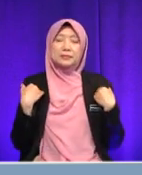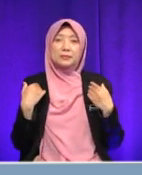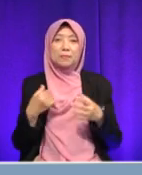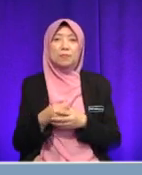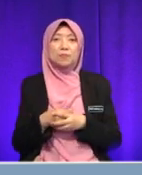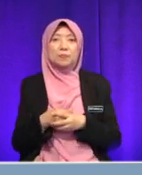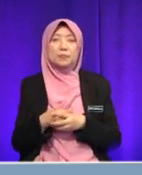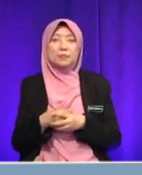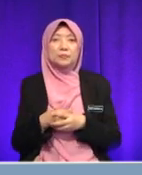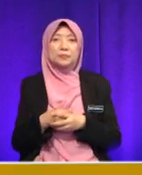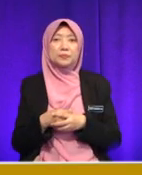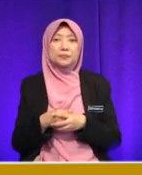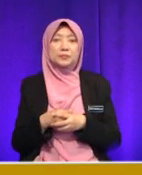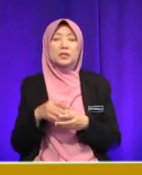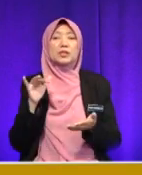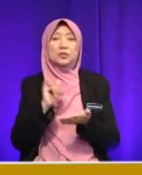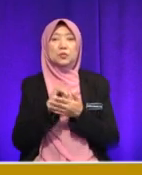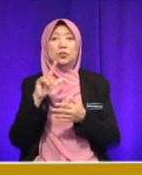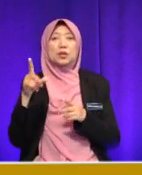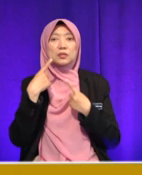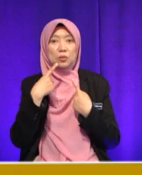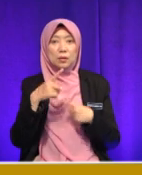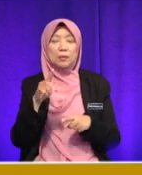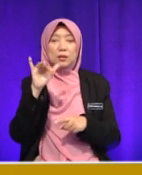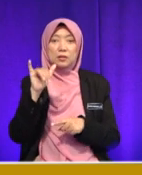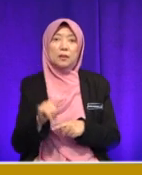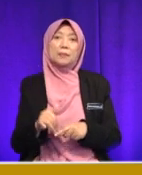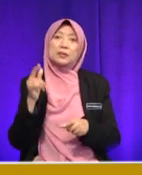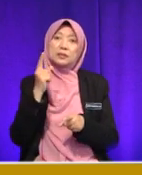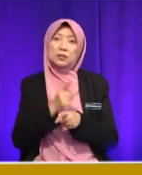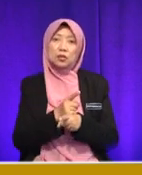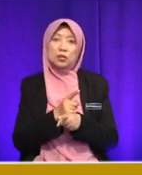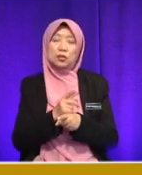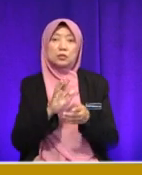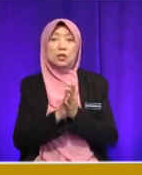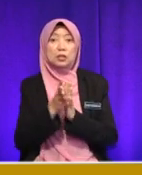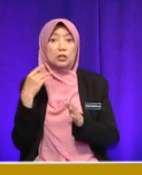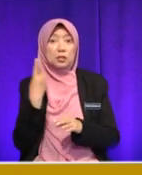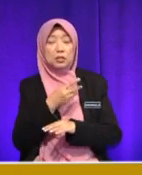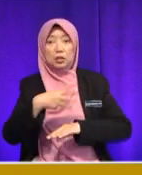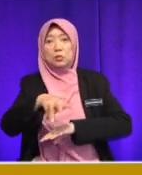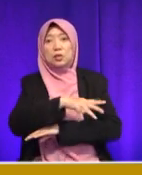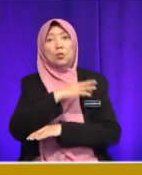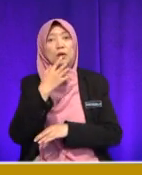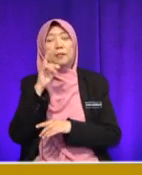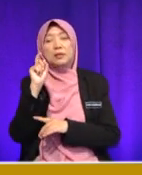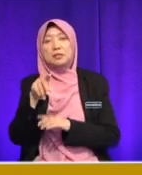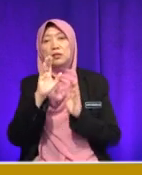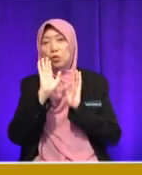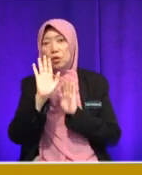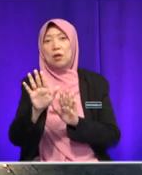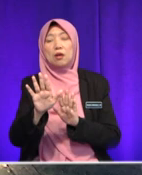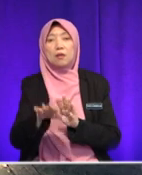Ifti ada tolak. Jadi itu adalah jawapan yang betul. Jadi kita nak kawasan berwarna, kita kena tolak.